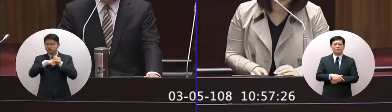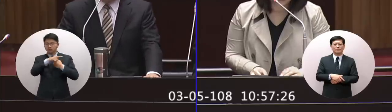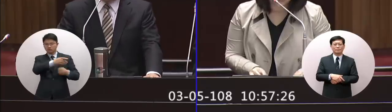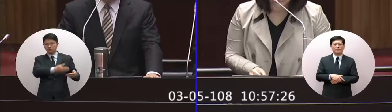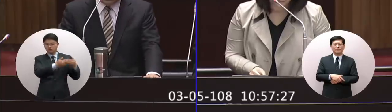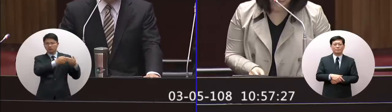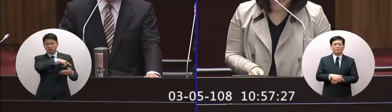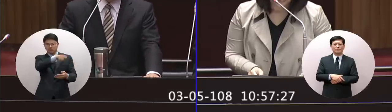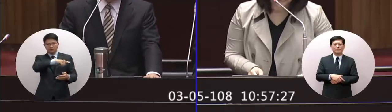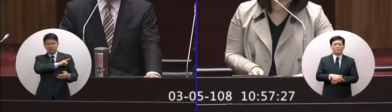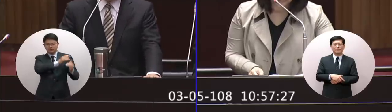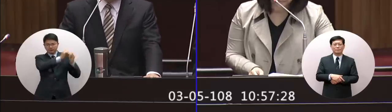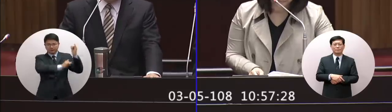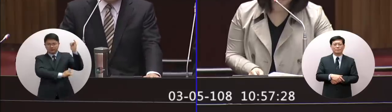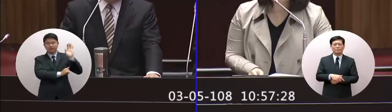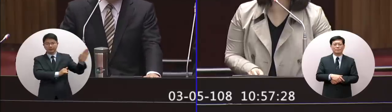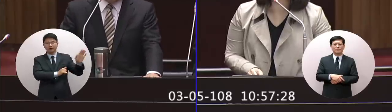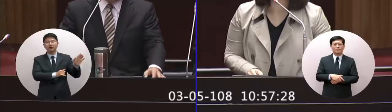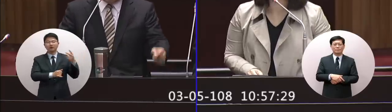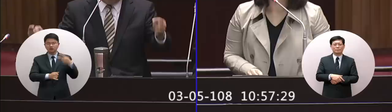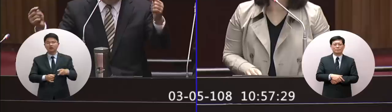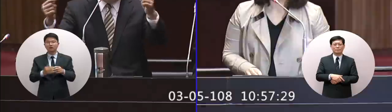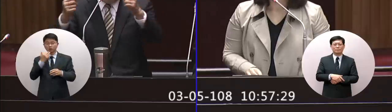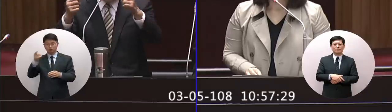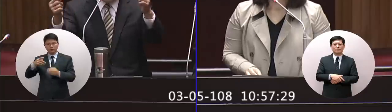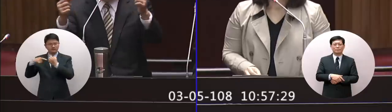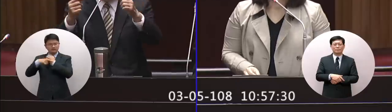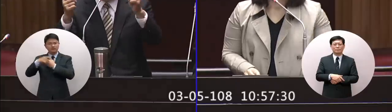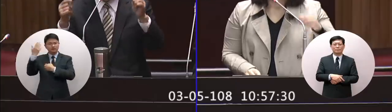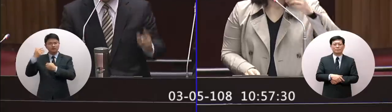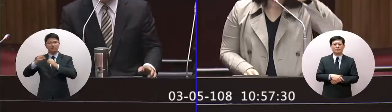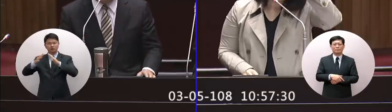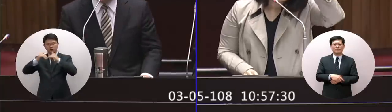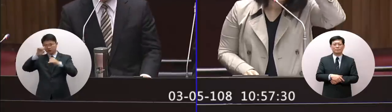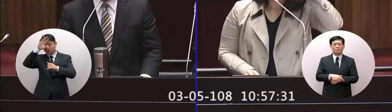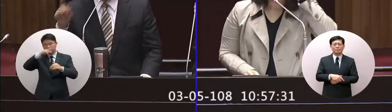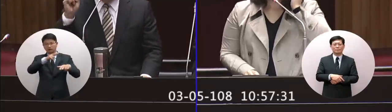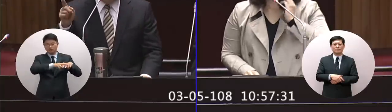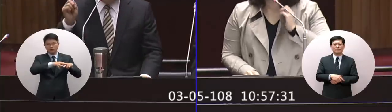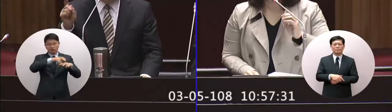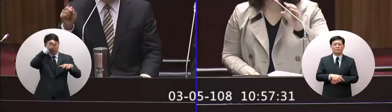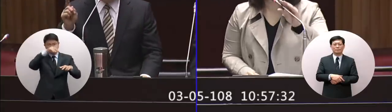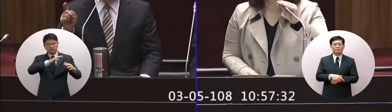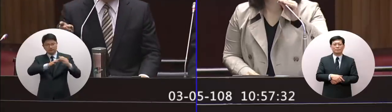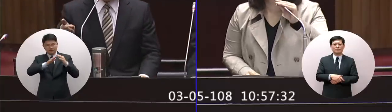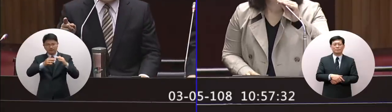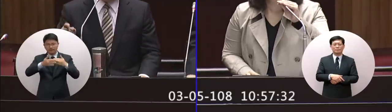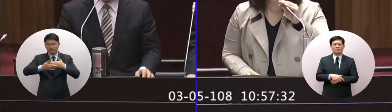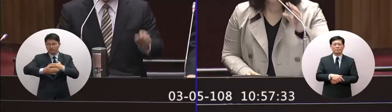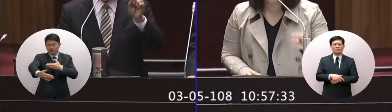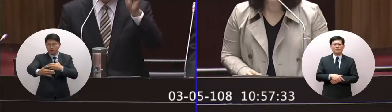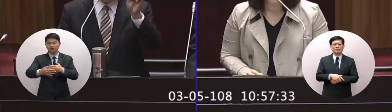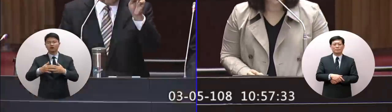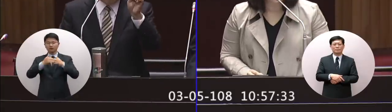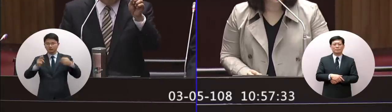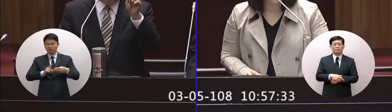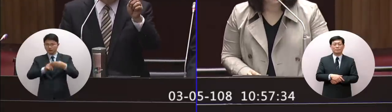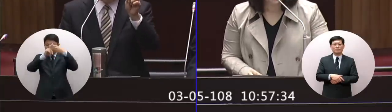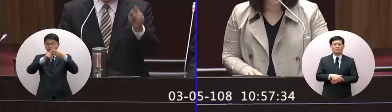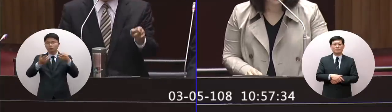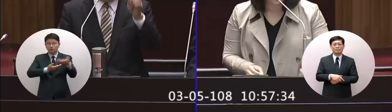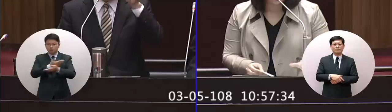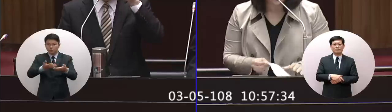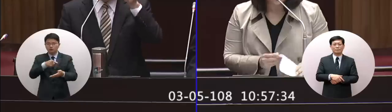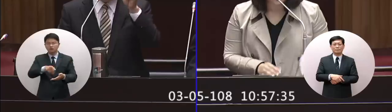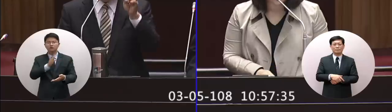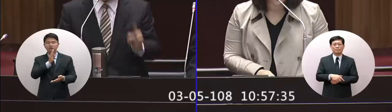共产党的历史，或者研究国共内战的经过，民主协商是中国